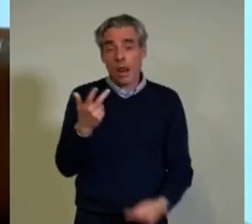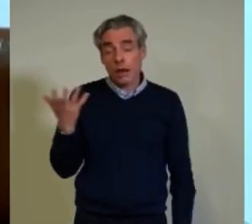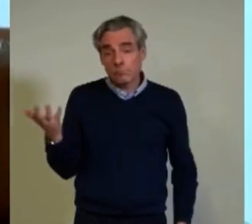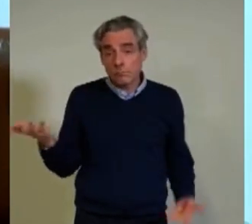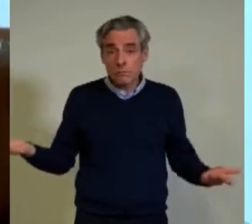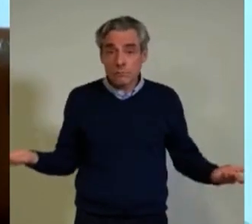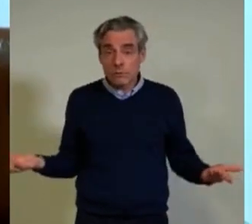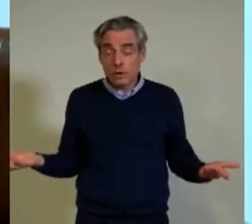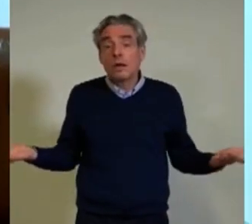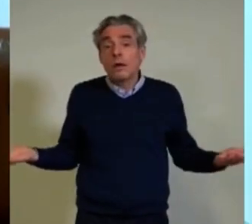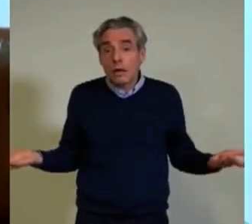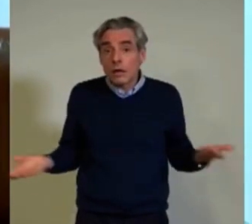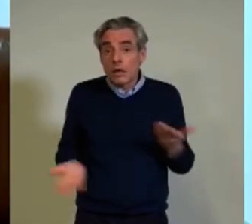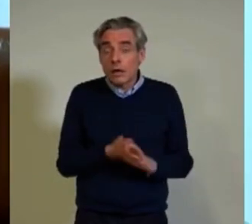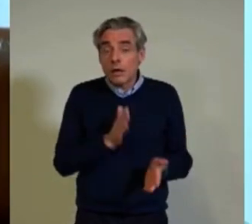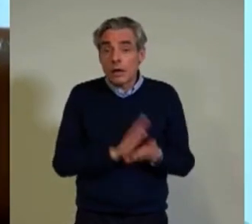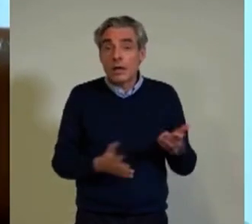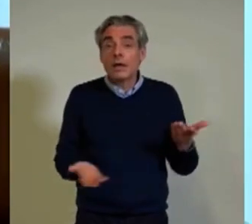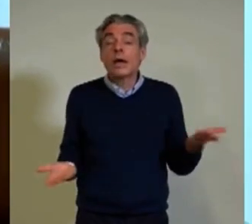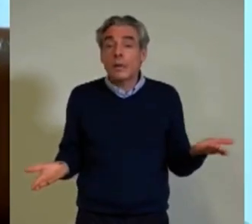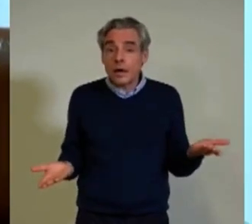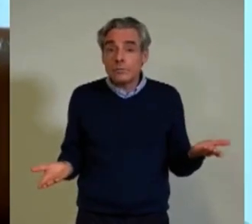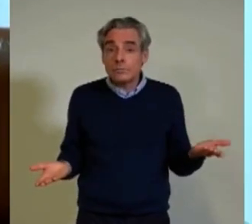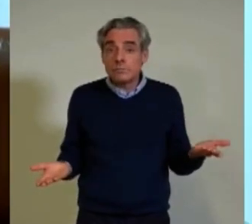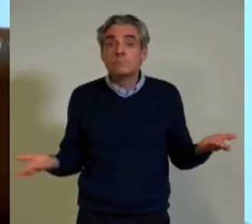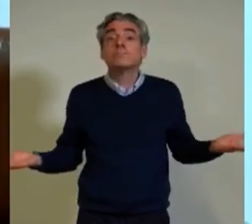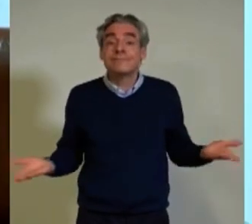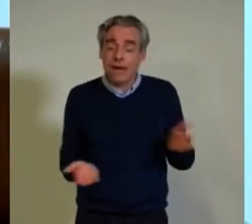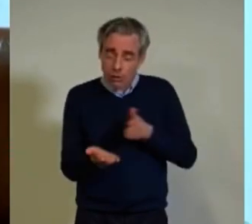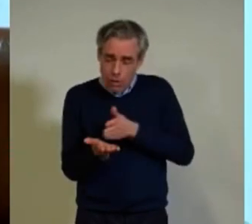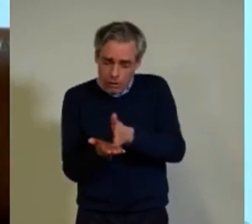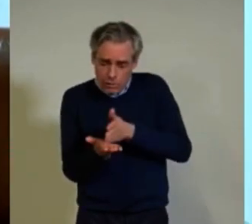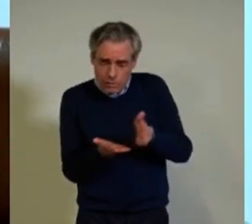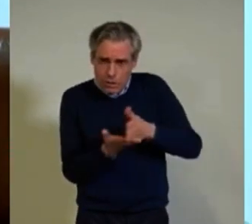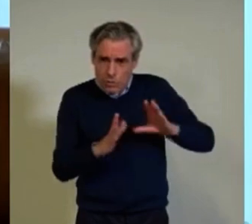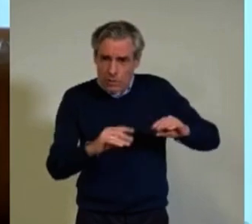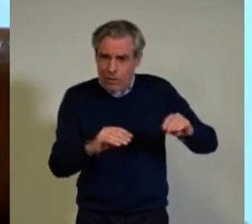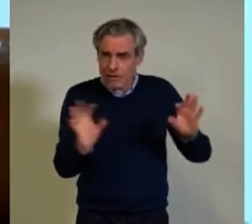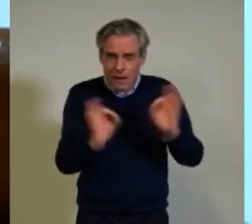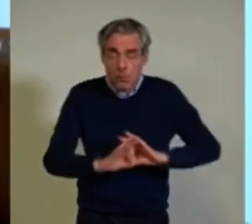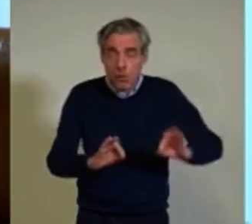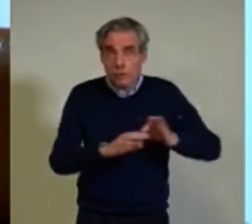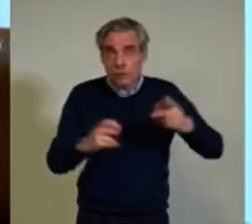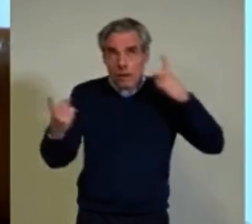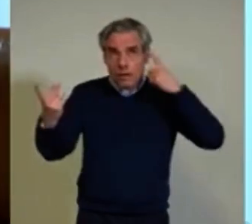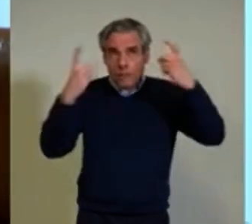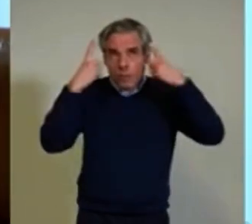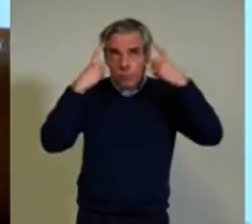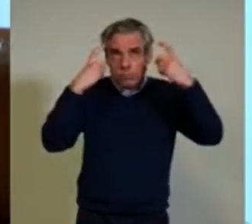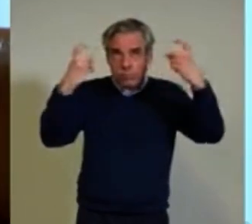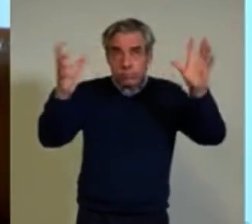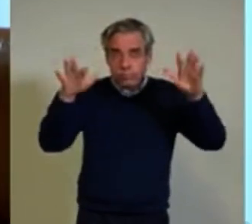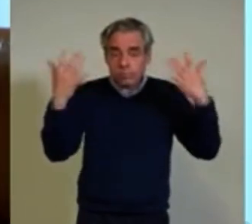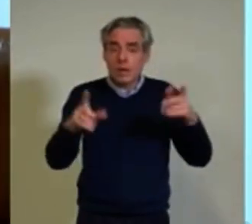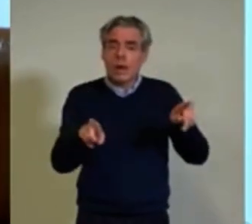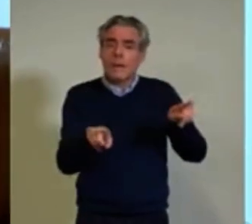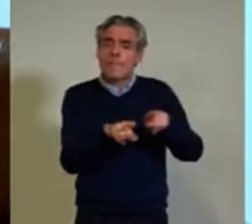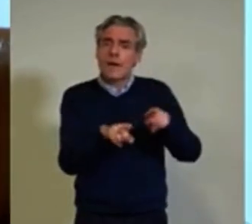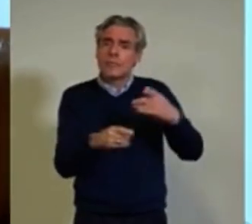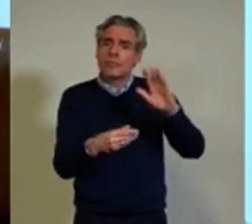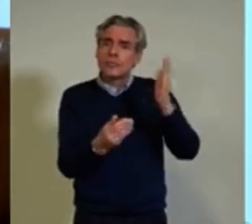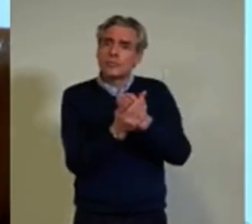j'ai envie de vous dire la paix dans le monde, Monsieur le maire. Ce ne sont pas des orientations concrètes. Et si vous reprenez le même document abordé en